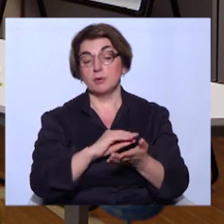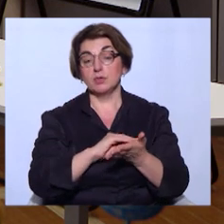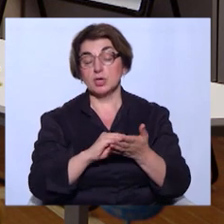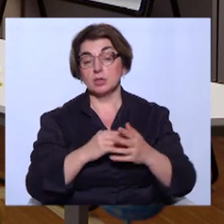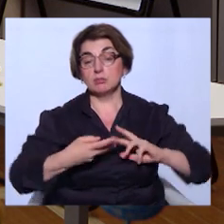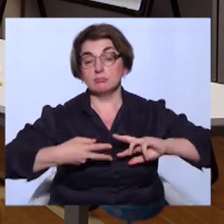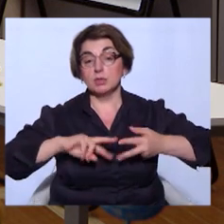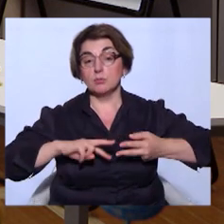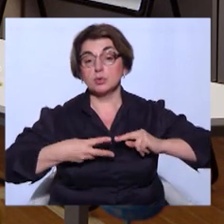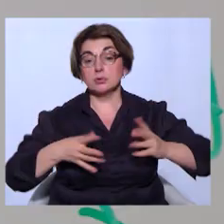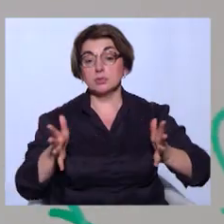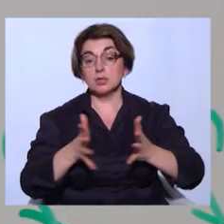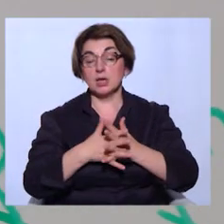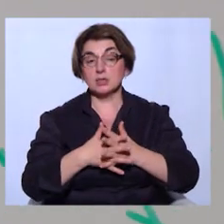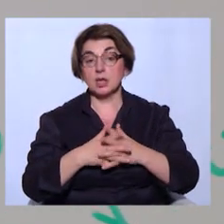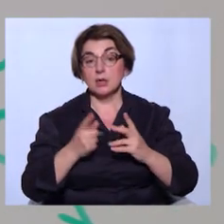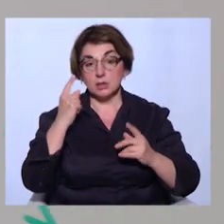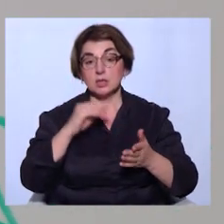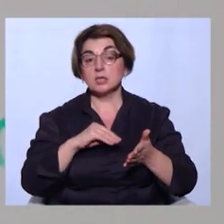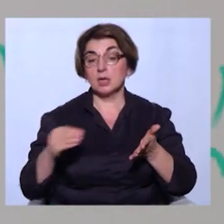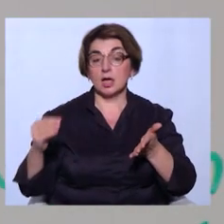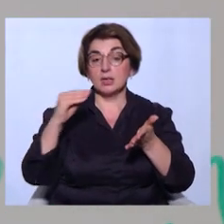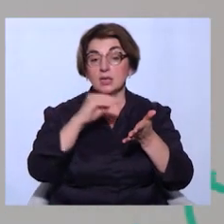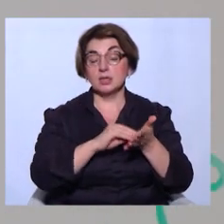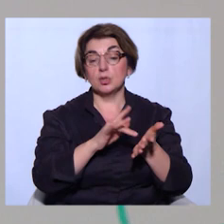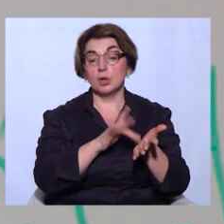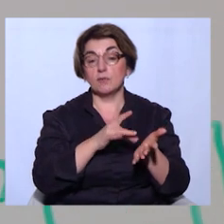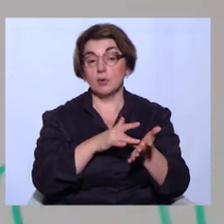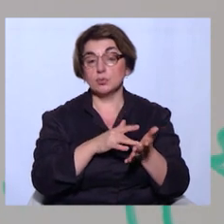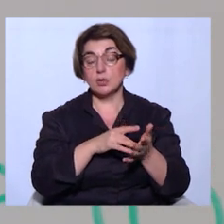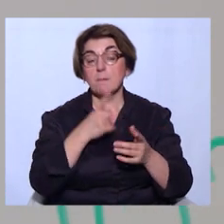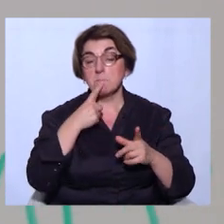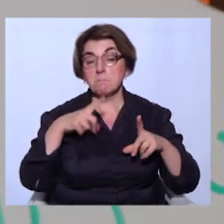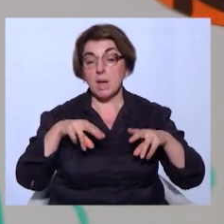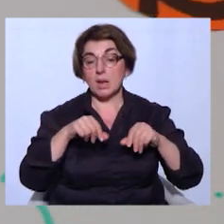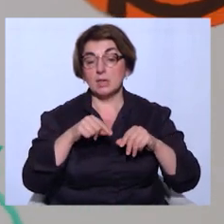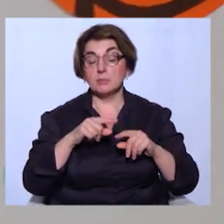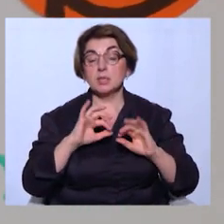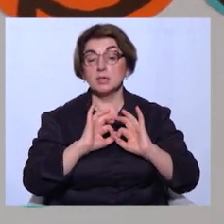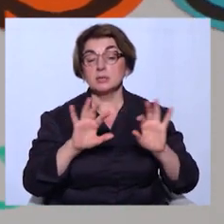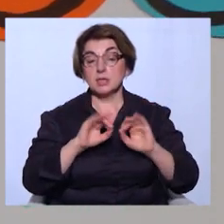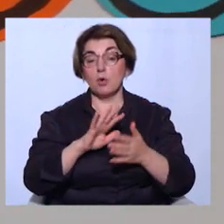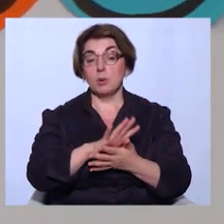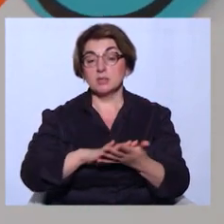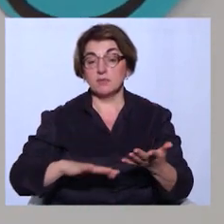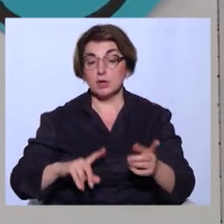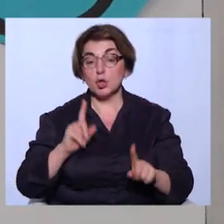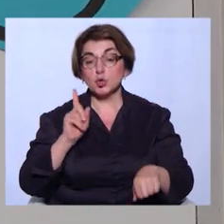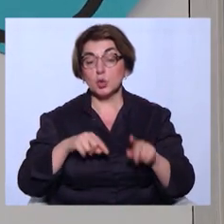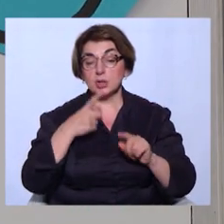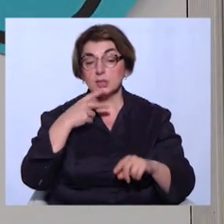ტიპის რეაქციის და მინდა რომ გადაიტანო რვეულში. მარილებზე საუბარს ვაგრძელებთ და ზოგიერთი მარილი